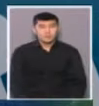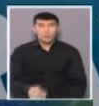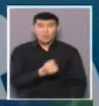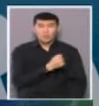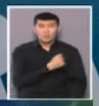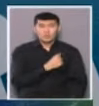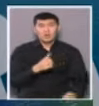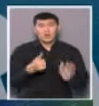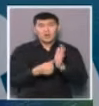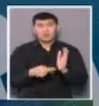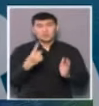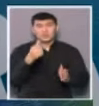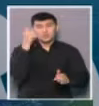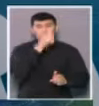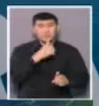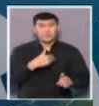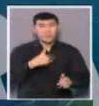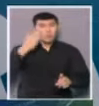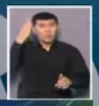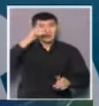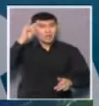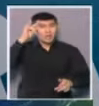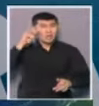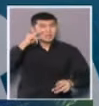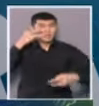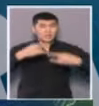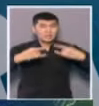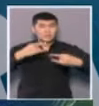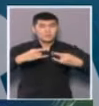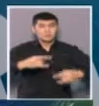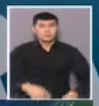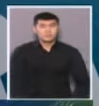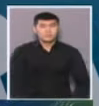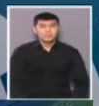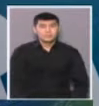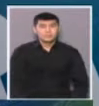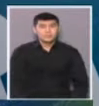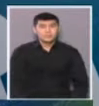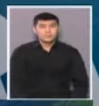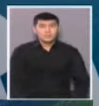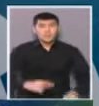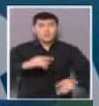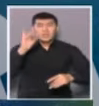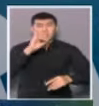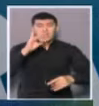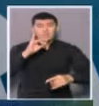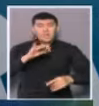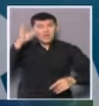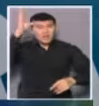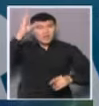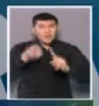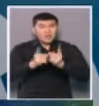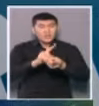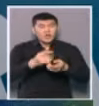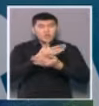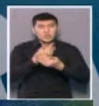Өкінішке қарай сол 61 жылда менің ойымша қазақ телевизиясының шежіресі ғылыми айналымға